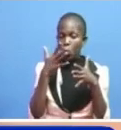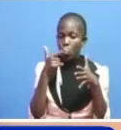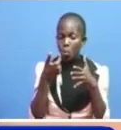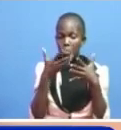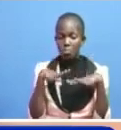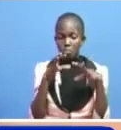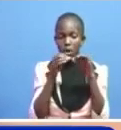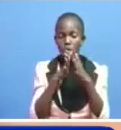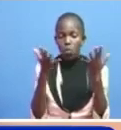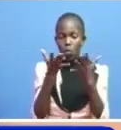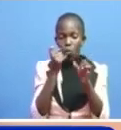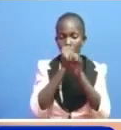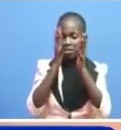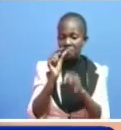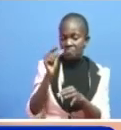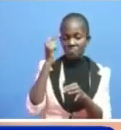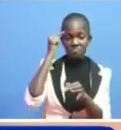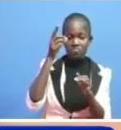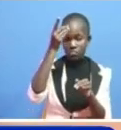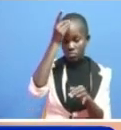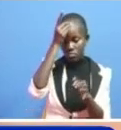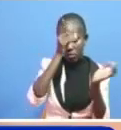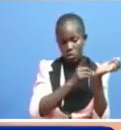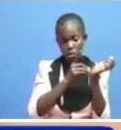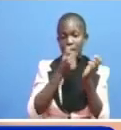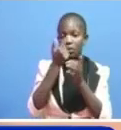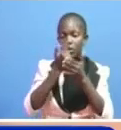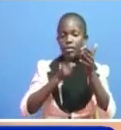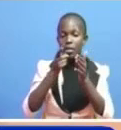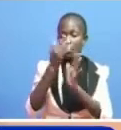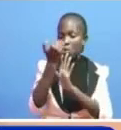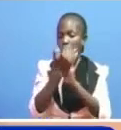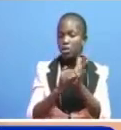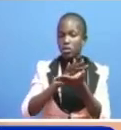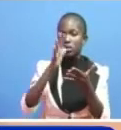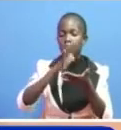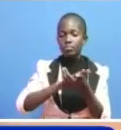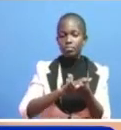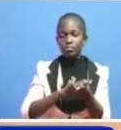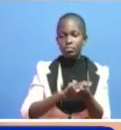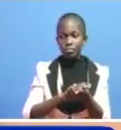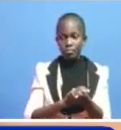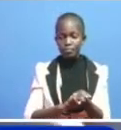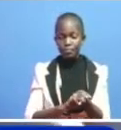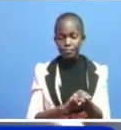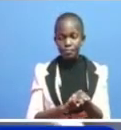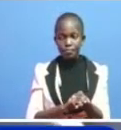kula kwena unyibu wa Uthukumi mama takitali ya sebe na mubango wa kongelanga angi Boniface nungu tuwelese.